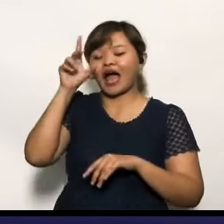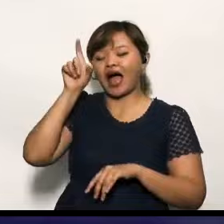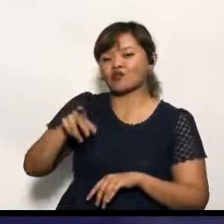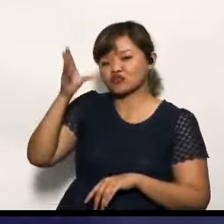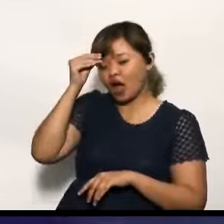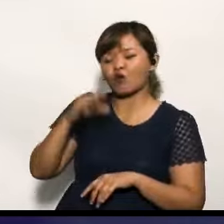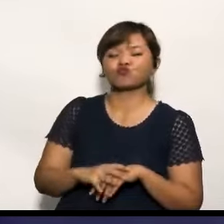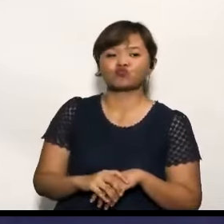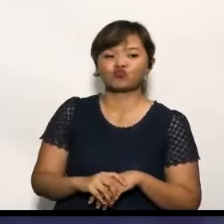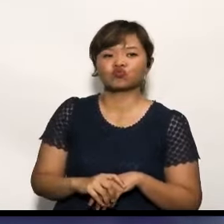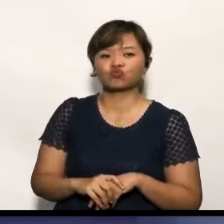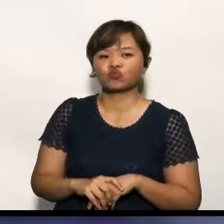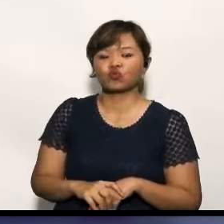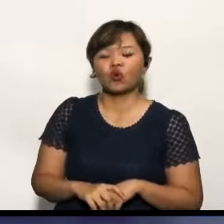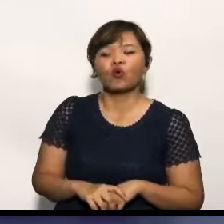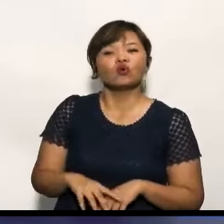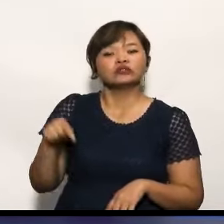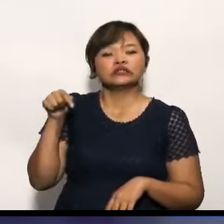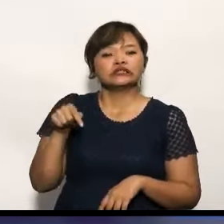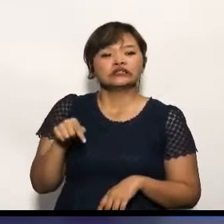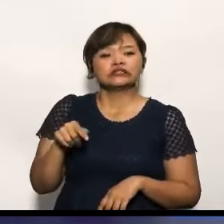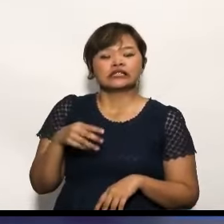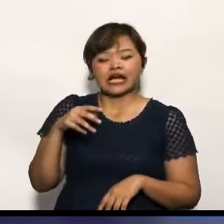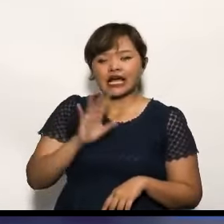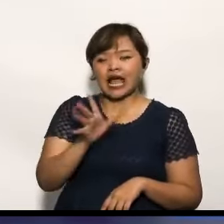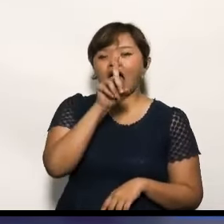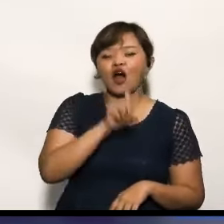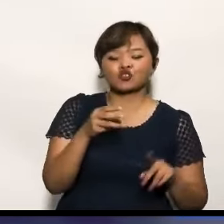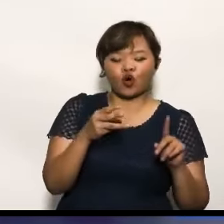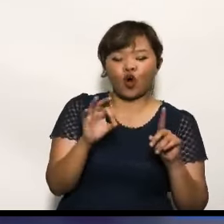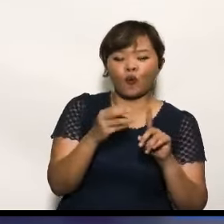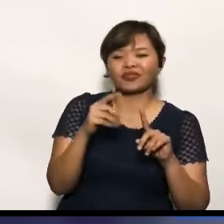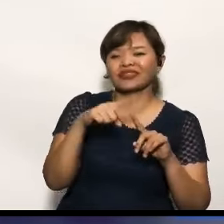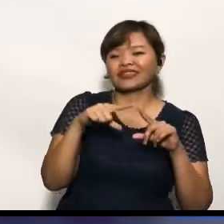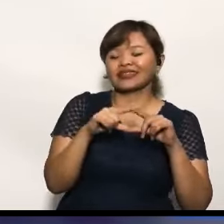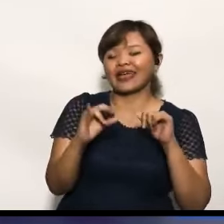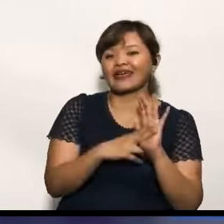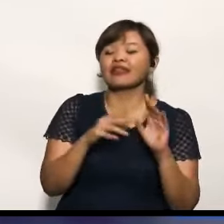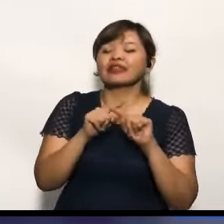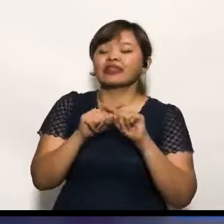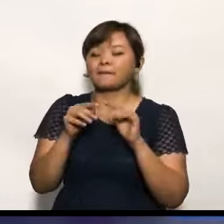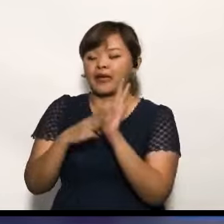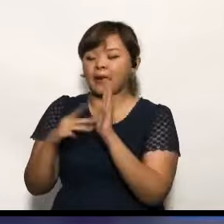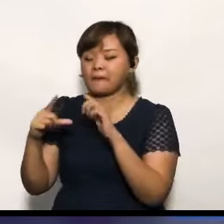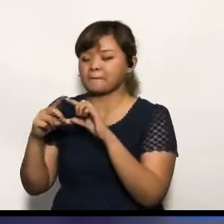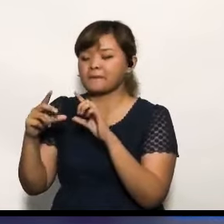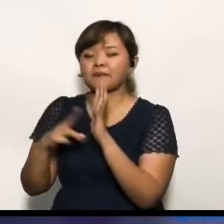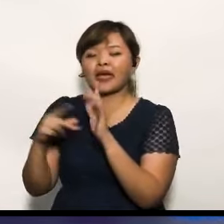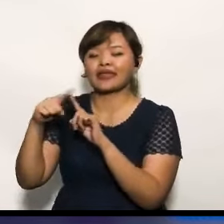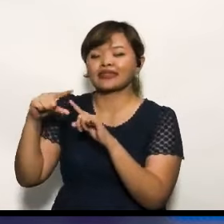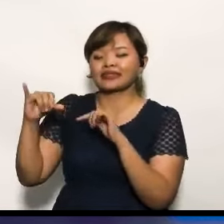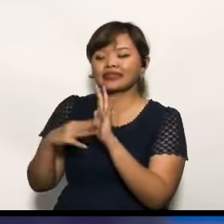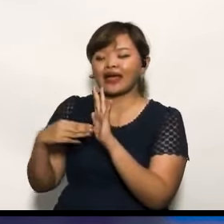tahu, it's not to obtain, but to maintain. Because to maintain, itu jauh lebih